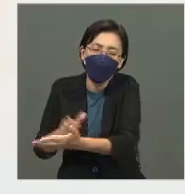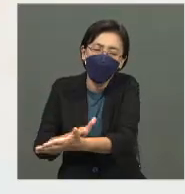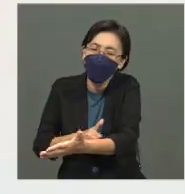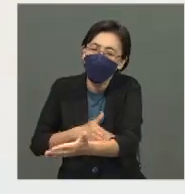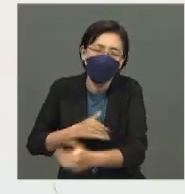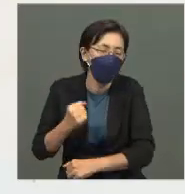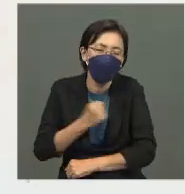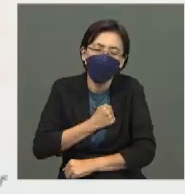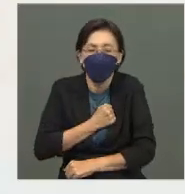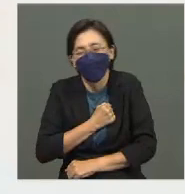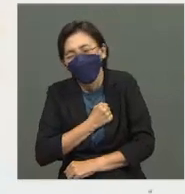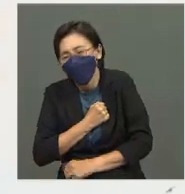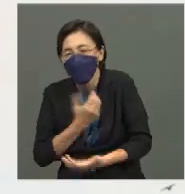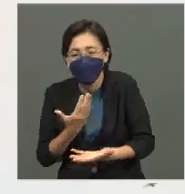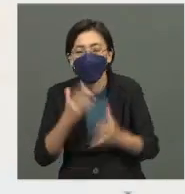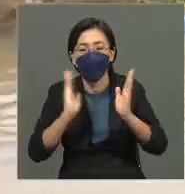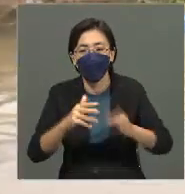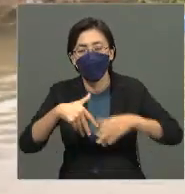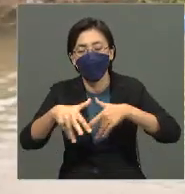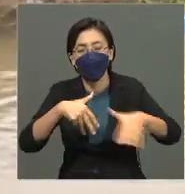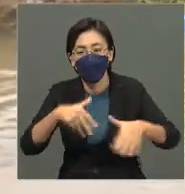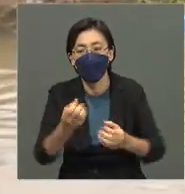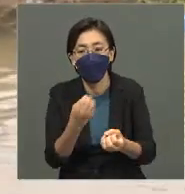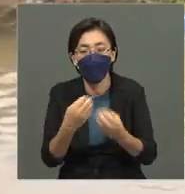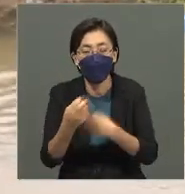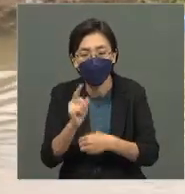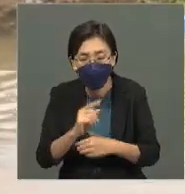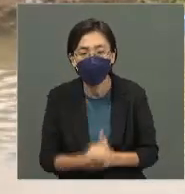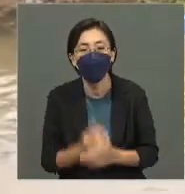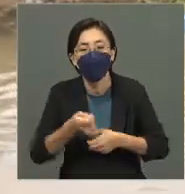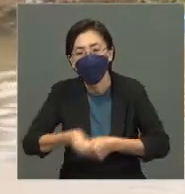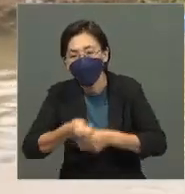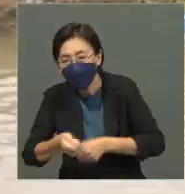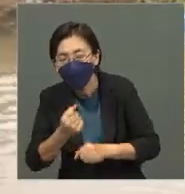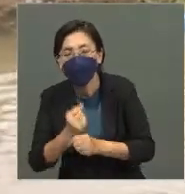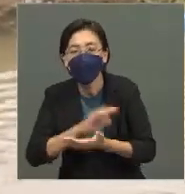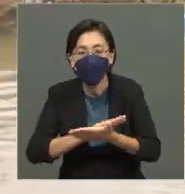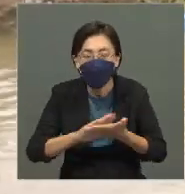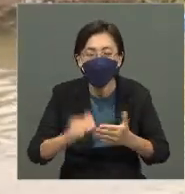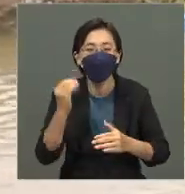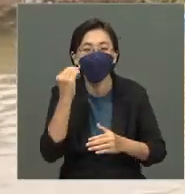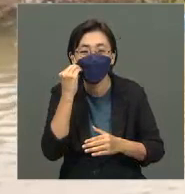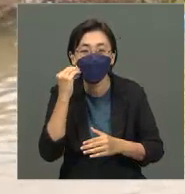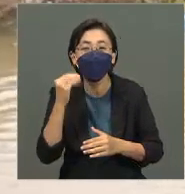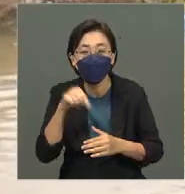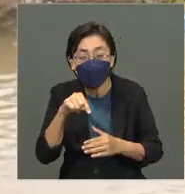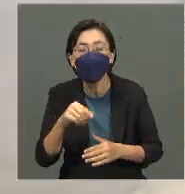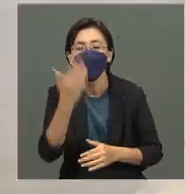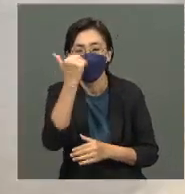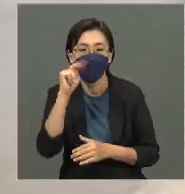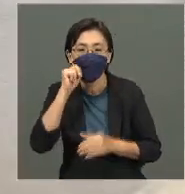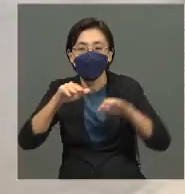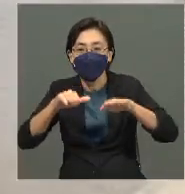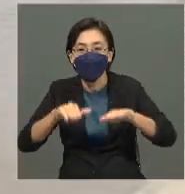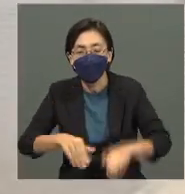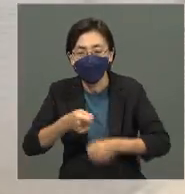พราะว่าก่อนหน้านี้พวกเขาหลายคนนะครับเข้าไปเก็บกวาดทำความสะอาดบ้านเพราะว่าน้ำนั้นเริ่มลดลงแล้วก็ทำให้หลายค